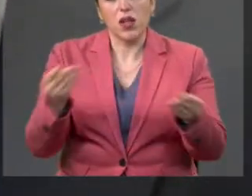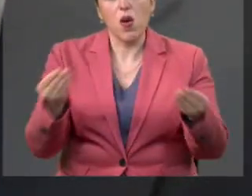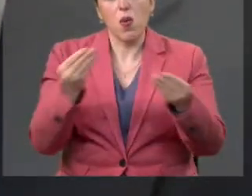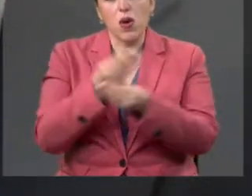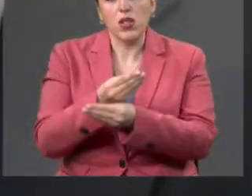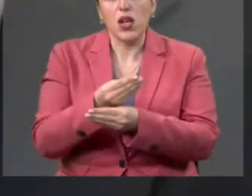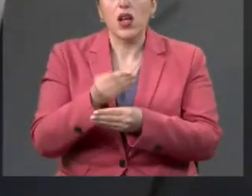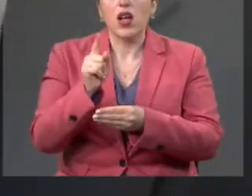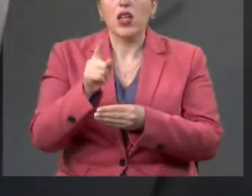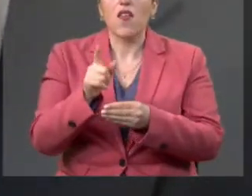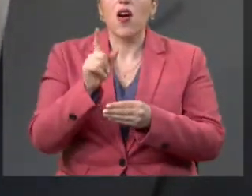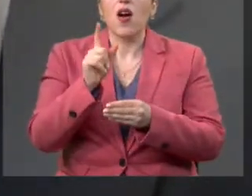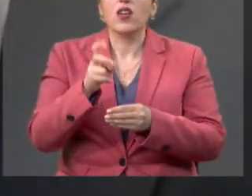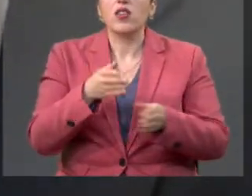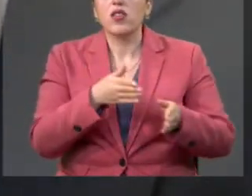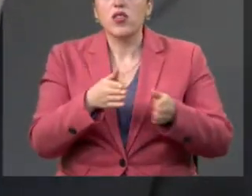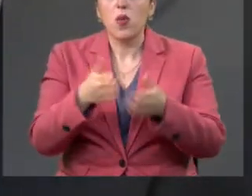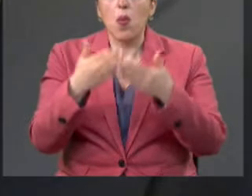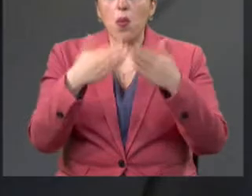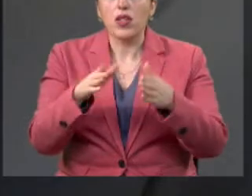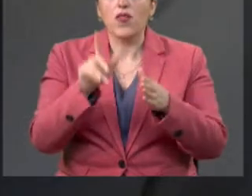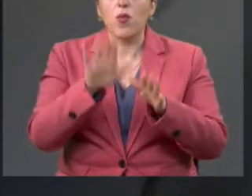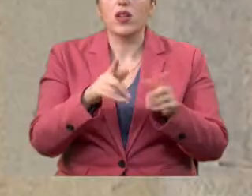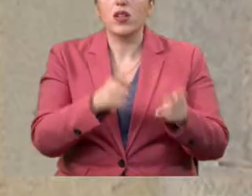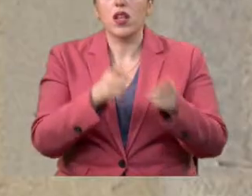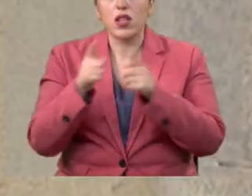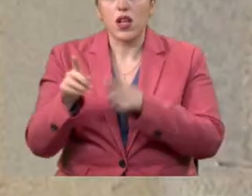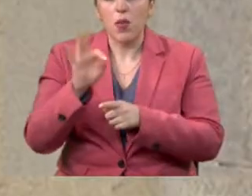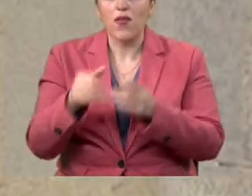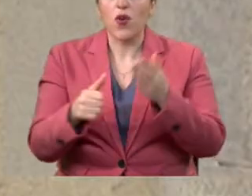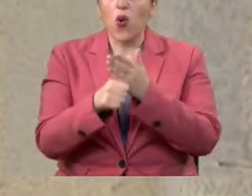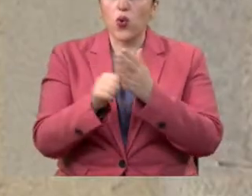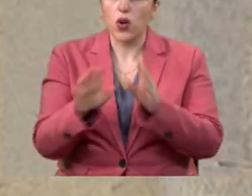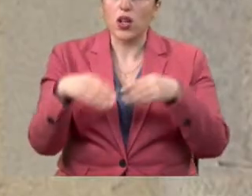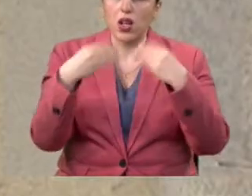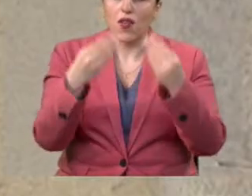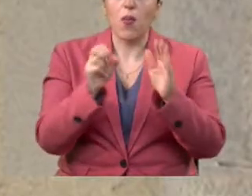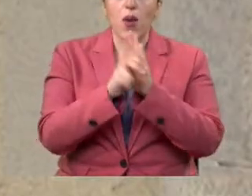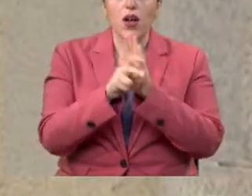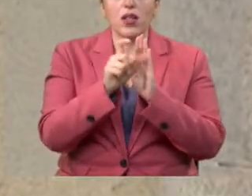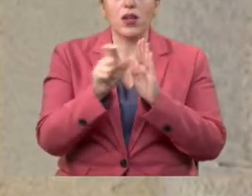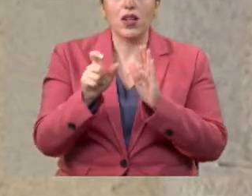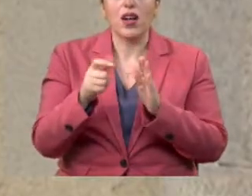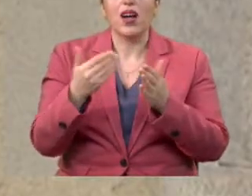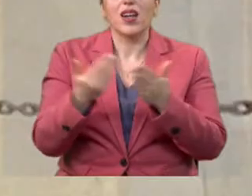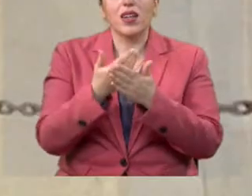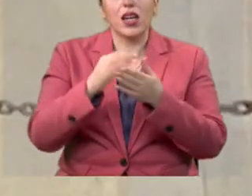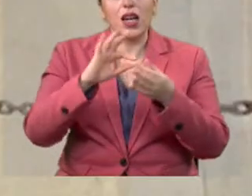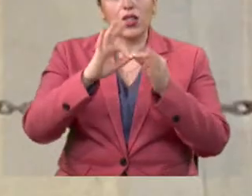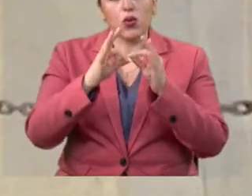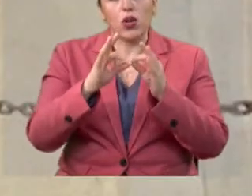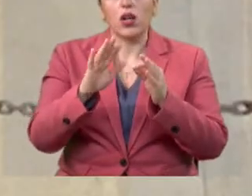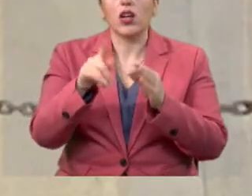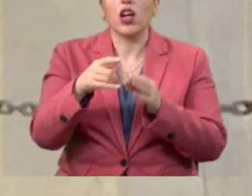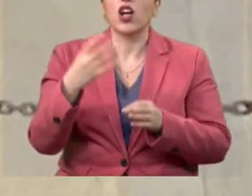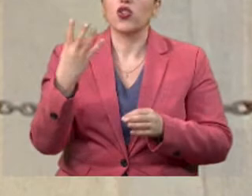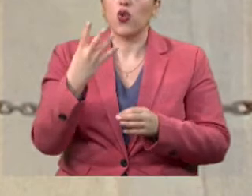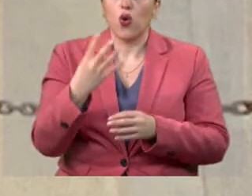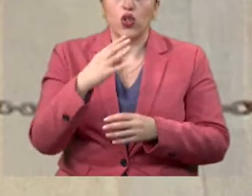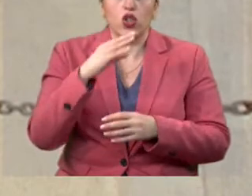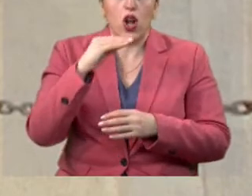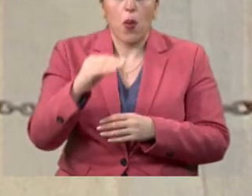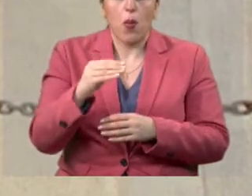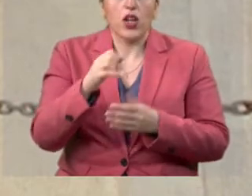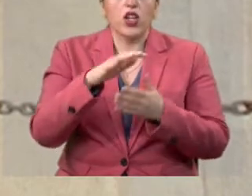բացել մարդասիրական միջանցքները և օգնություն տրամադրել փախստականներին։ Միջազգային լրահոսի հիմնական թեման հենց 4-րդ